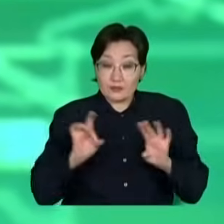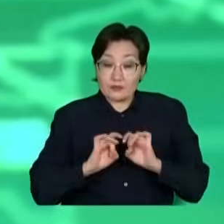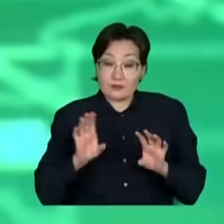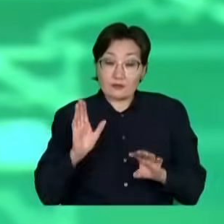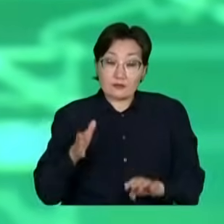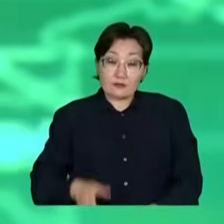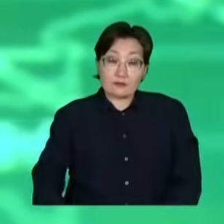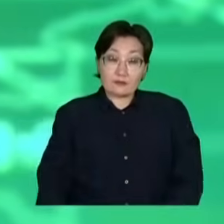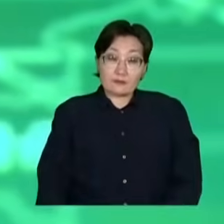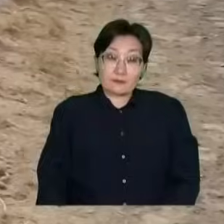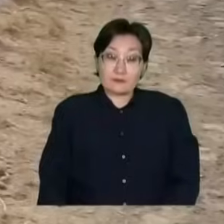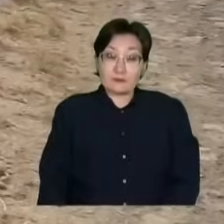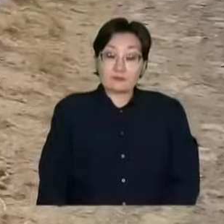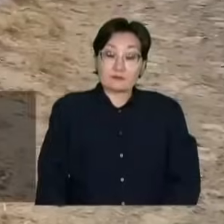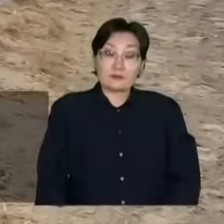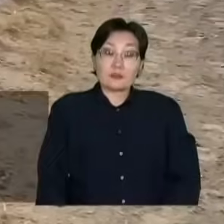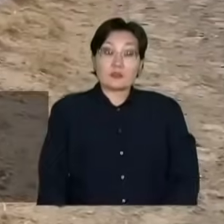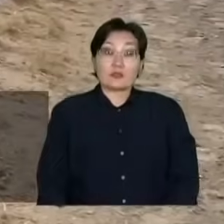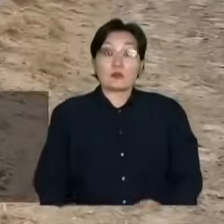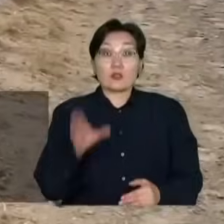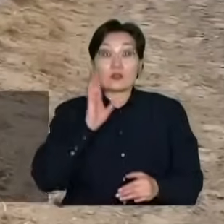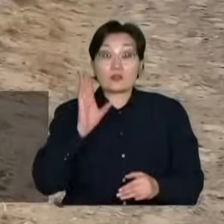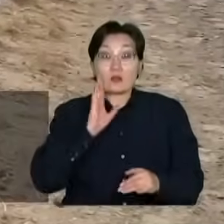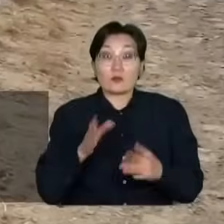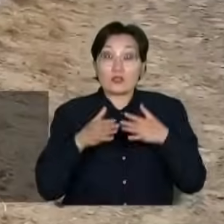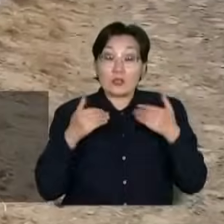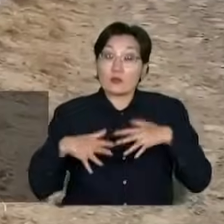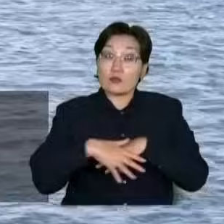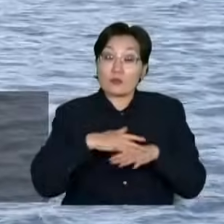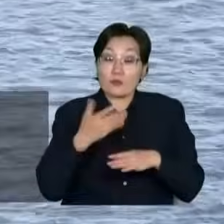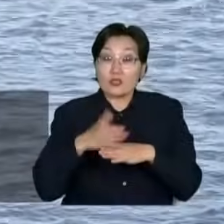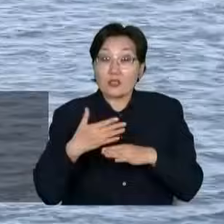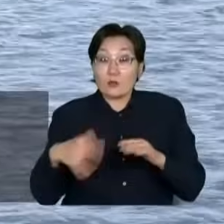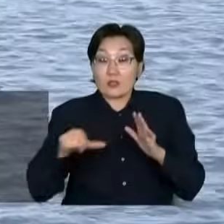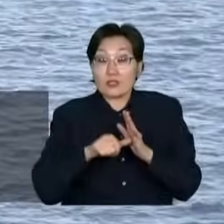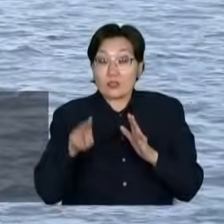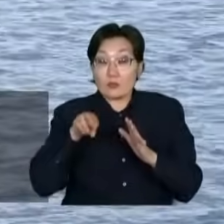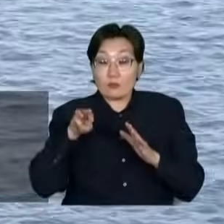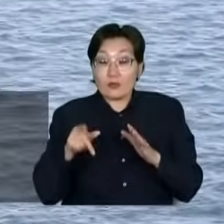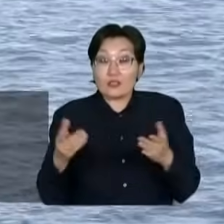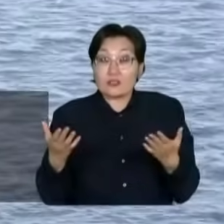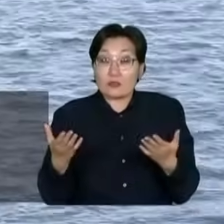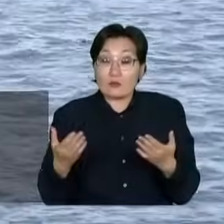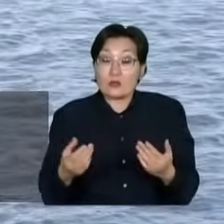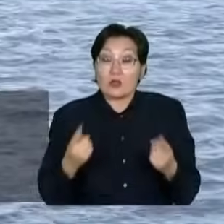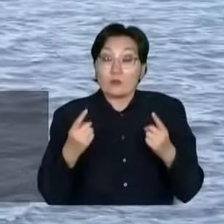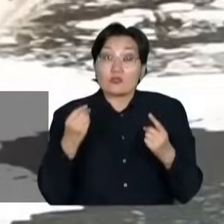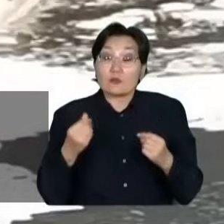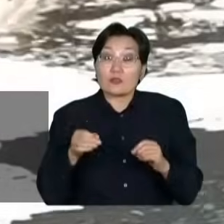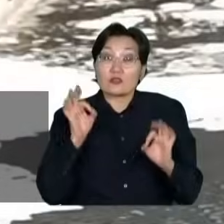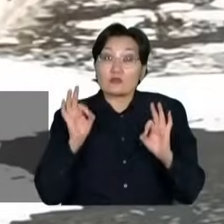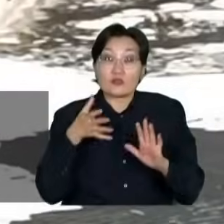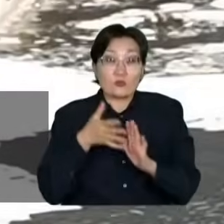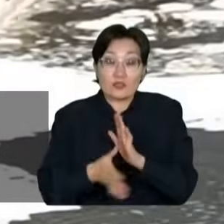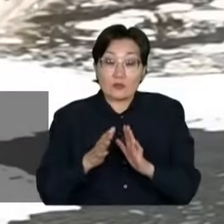Мұхамеджан жалғастырады. Тіршілік нәрінен тарағып отырған халыққа бөлінген 56 миллиард теңге. Бұл қомақты қаржыны тиімсіз